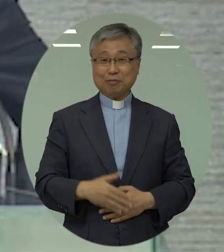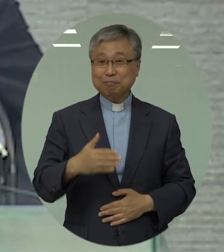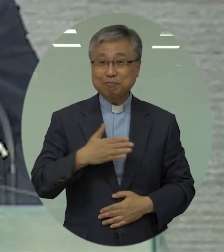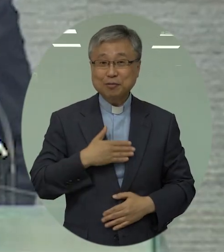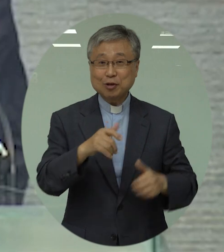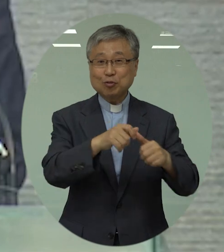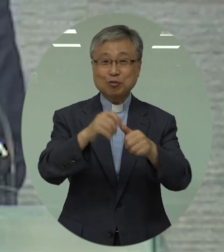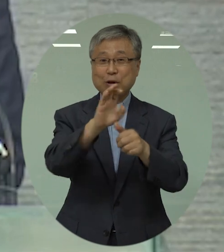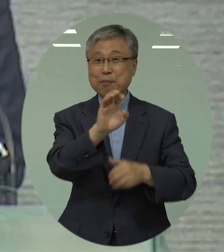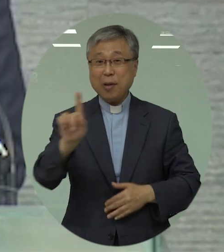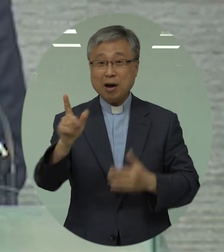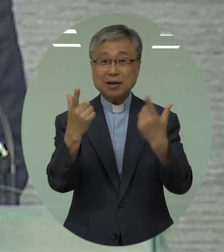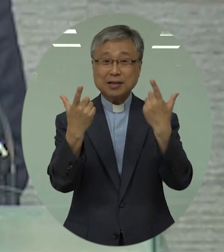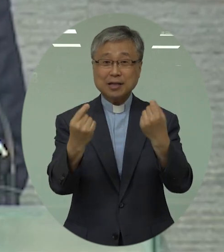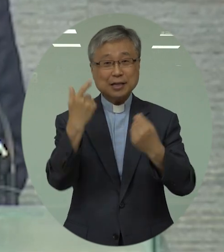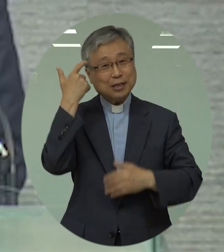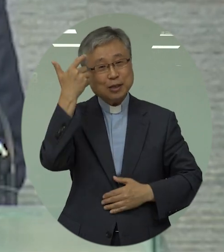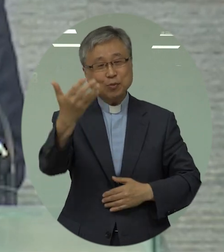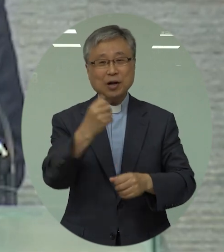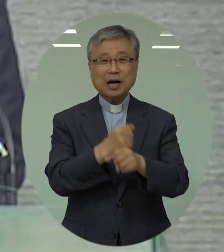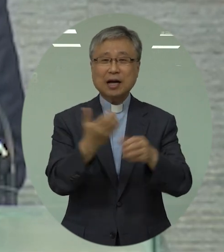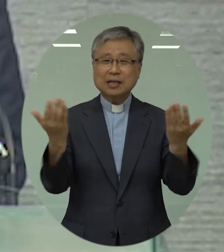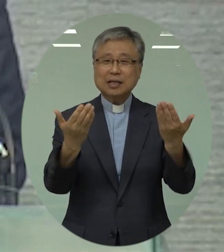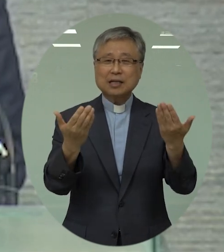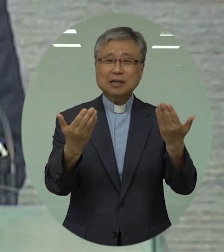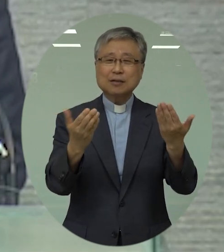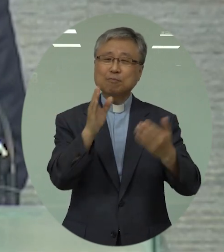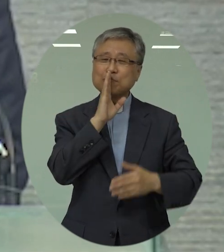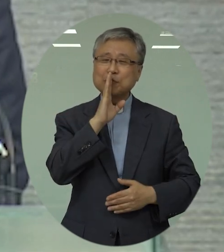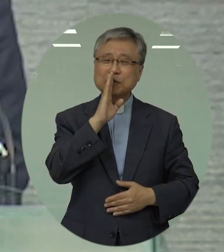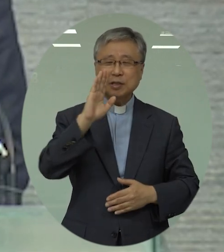저는 구원파들이 그 질문을 한 것이 과연 잘못인가?